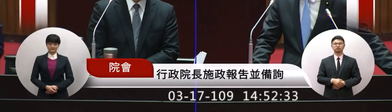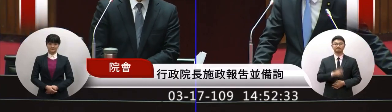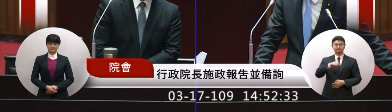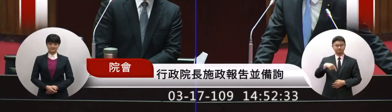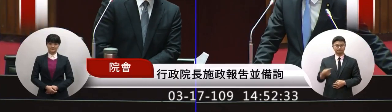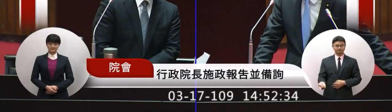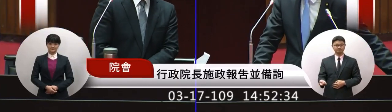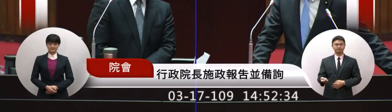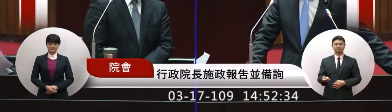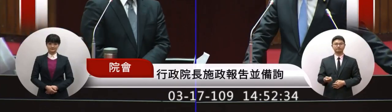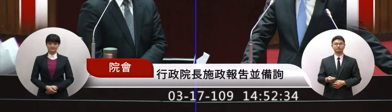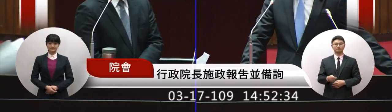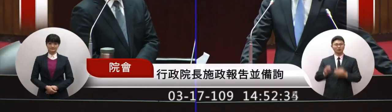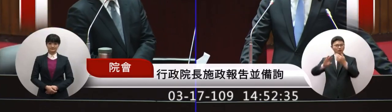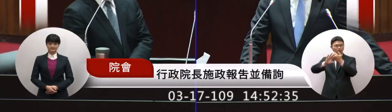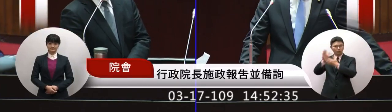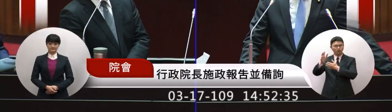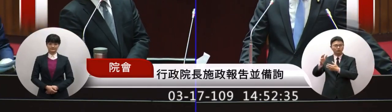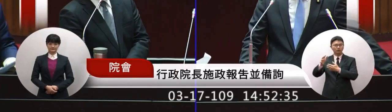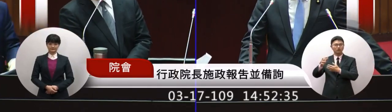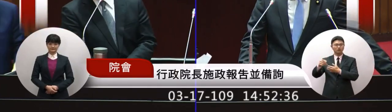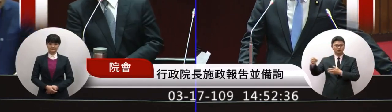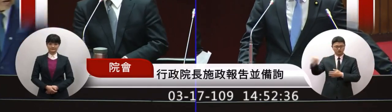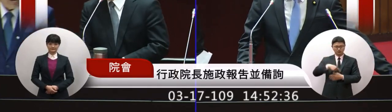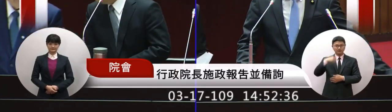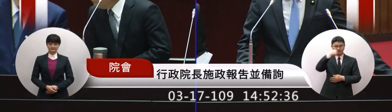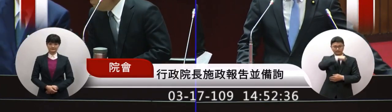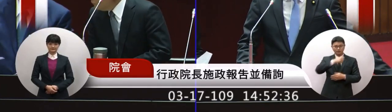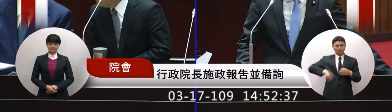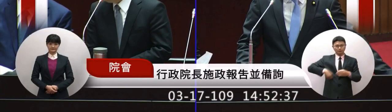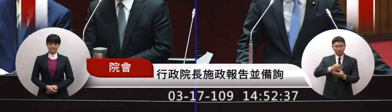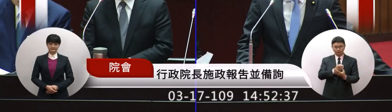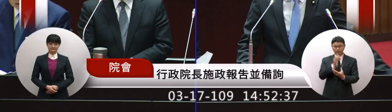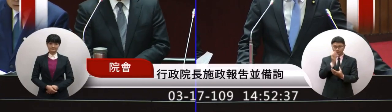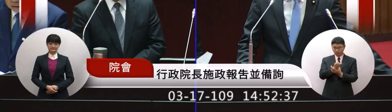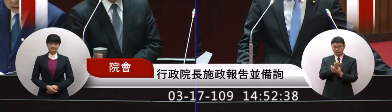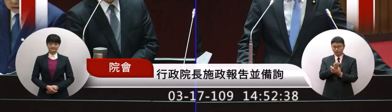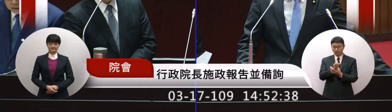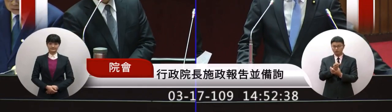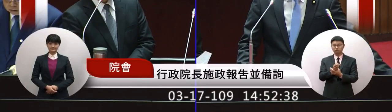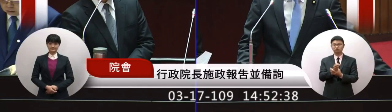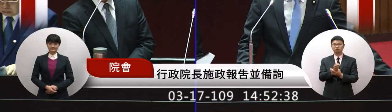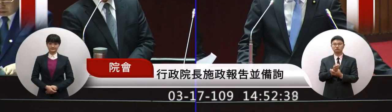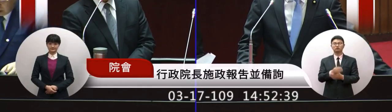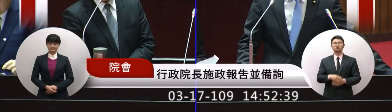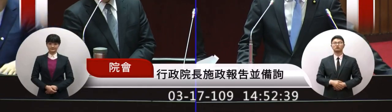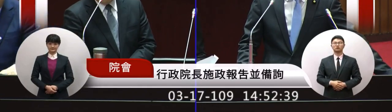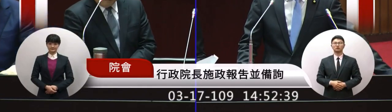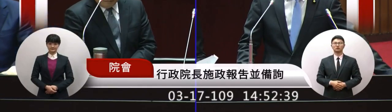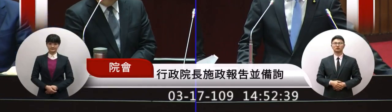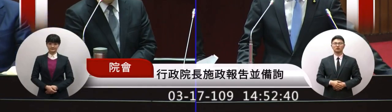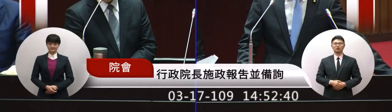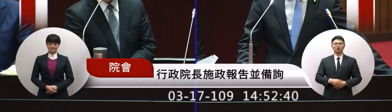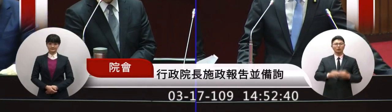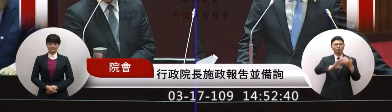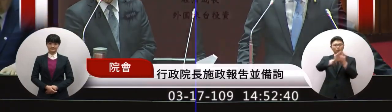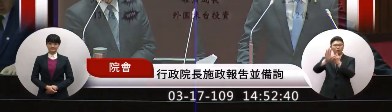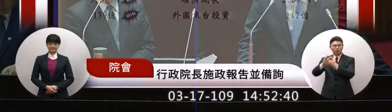看外国来台投资，这代表国际之间对台湾的信